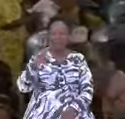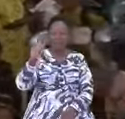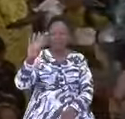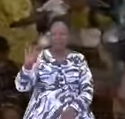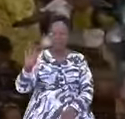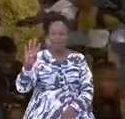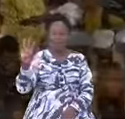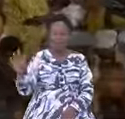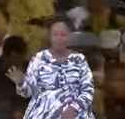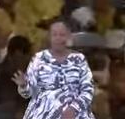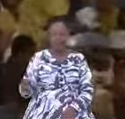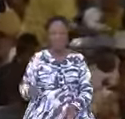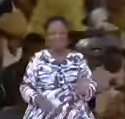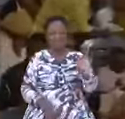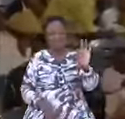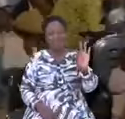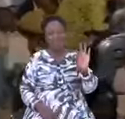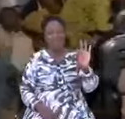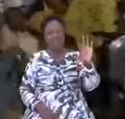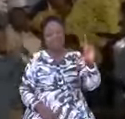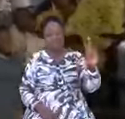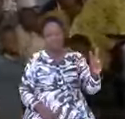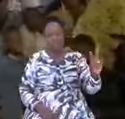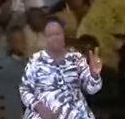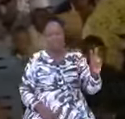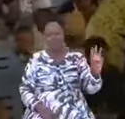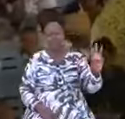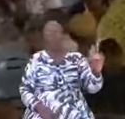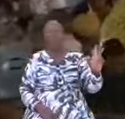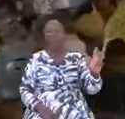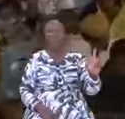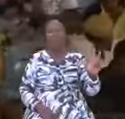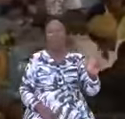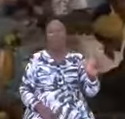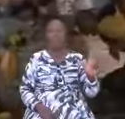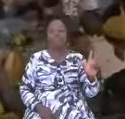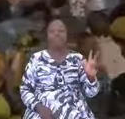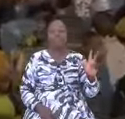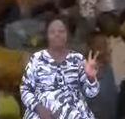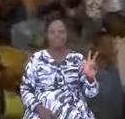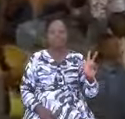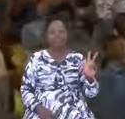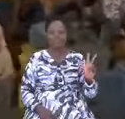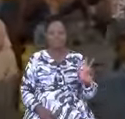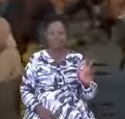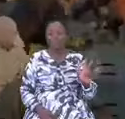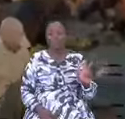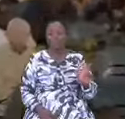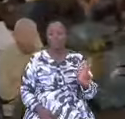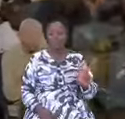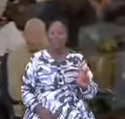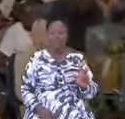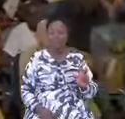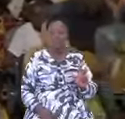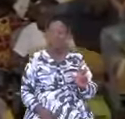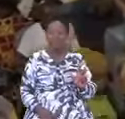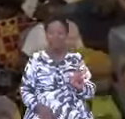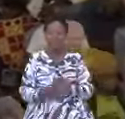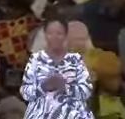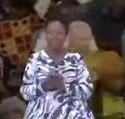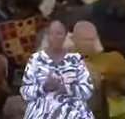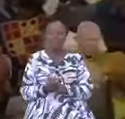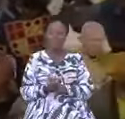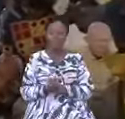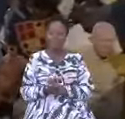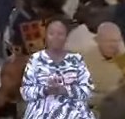63 oh bien le numéro qui vous sont communiquées aux biens que vous voyez sur l'écran situer la télé ou bien